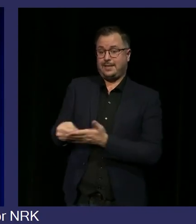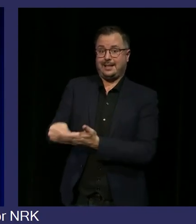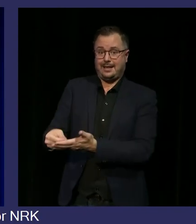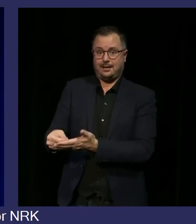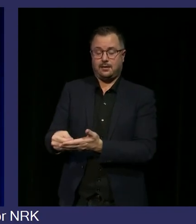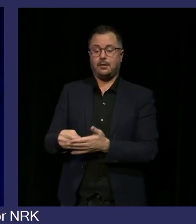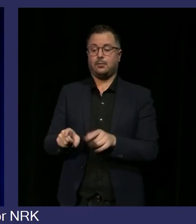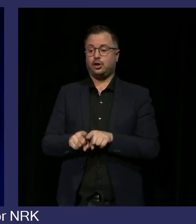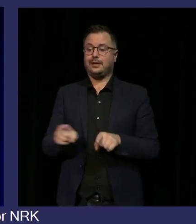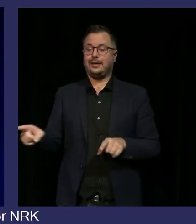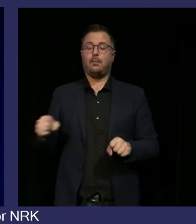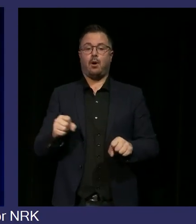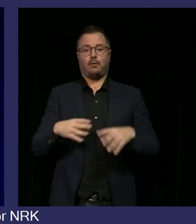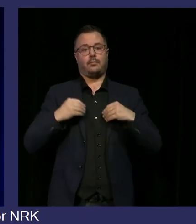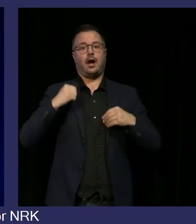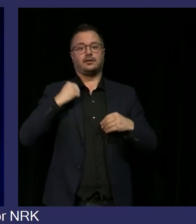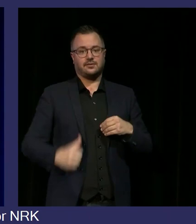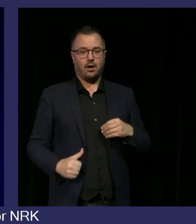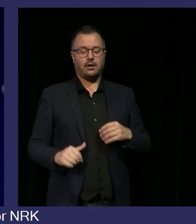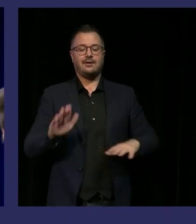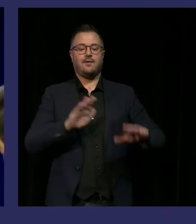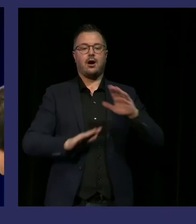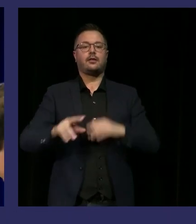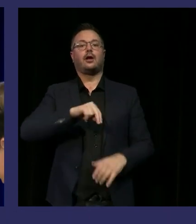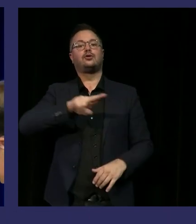for NRK om å vareta det norske språkene.